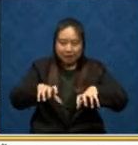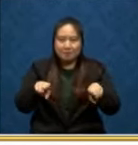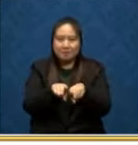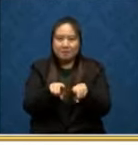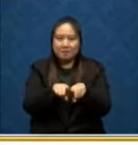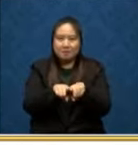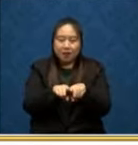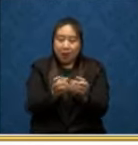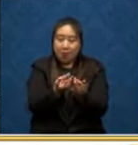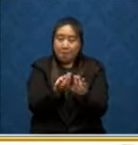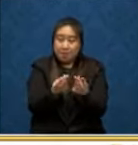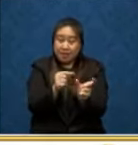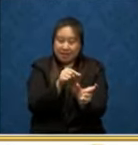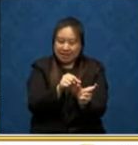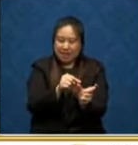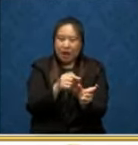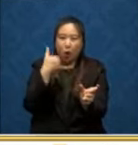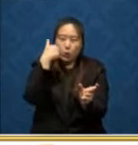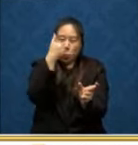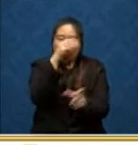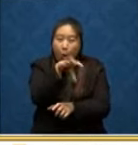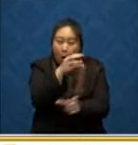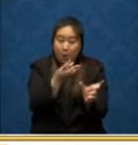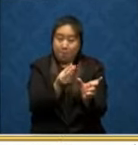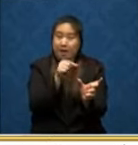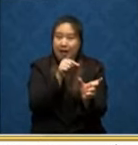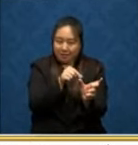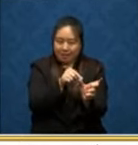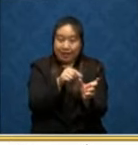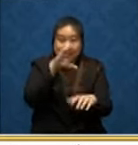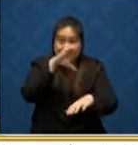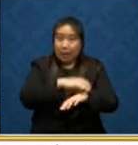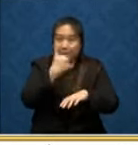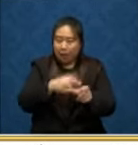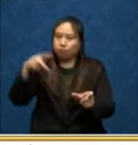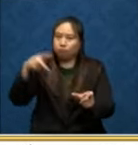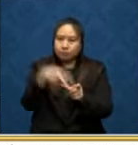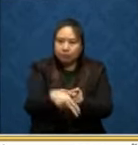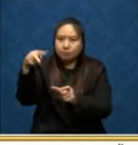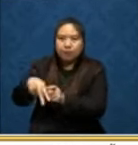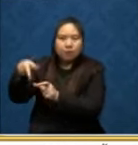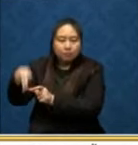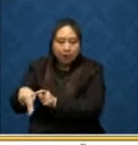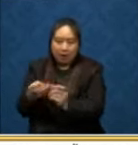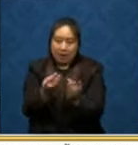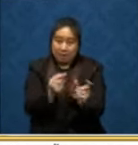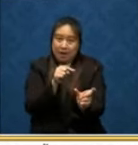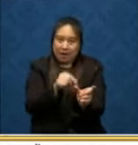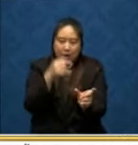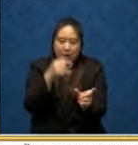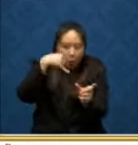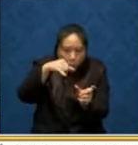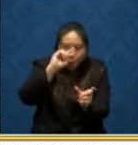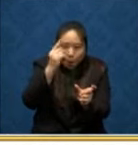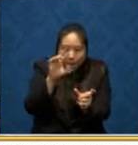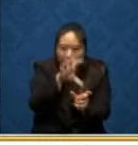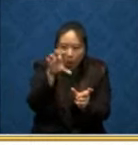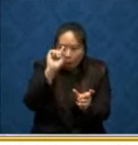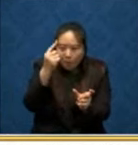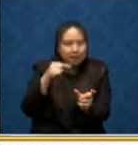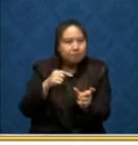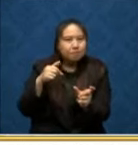หมายเลขโทรศัพท์ของแก๊งคอลเซ็นเตอร์ที่ถูกจับได้แล้วไม่ให้เบอร์นั้นโทรไปหรอกคนอื่น